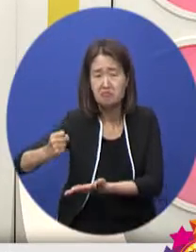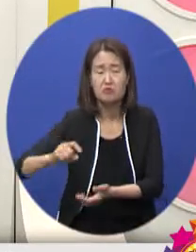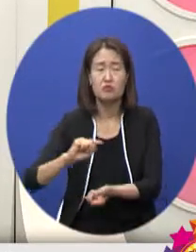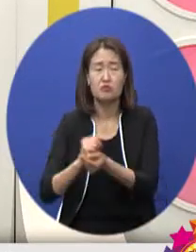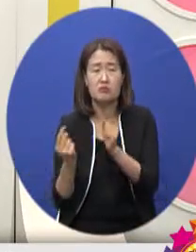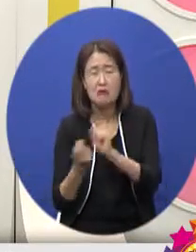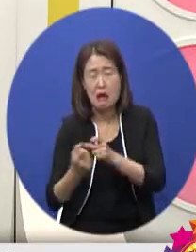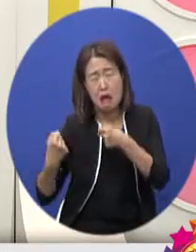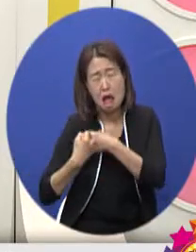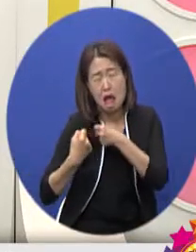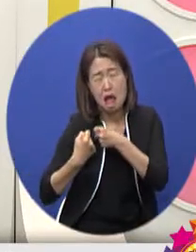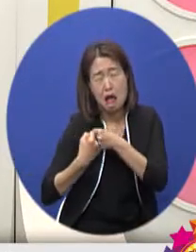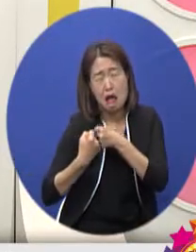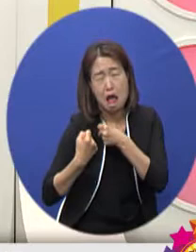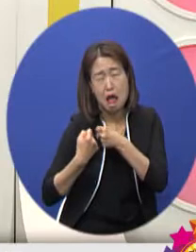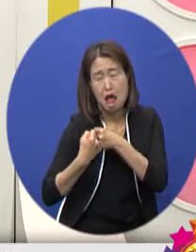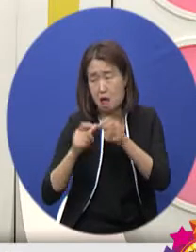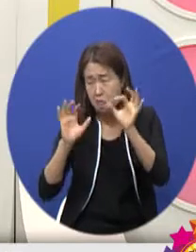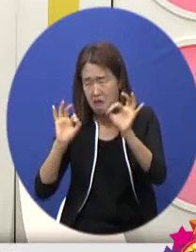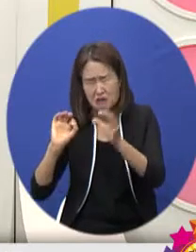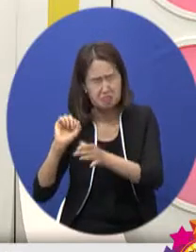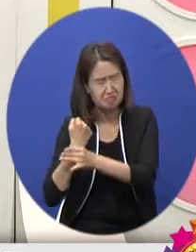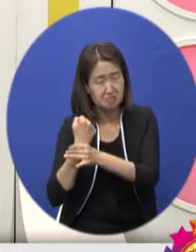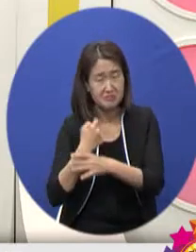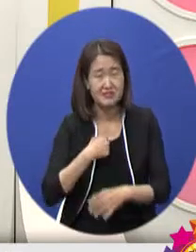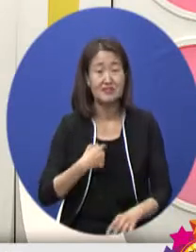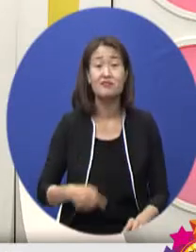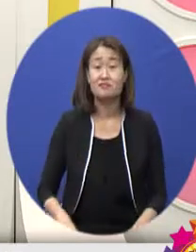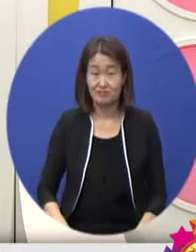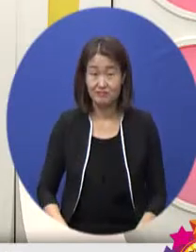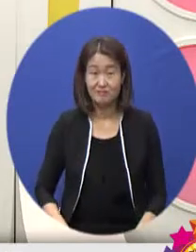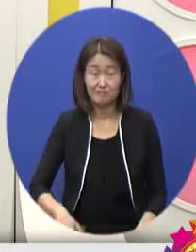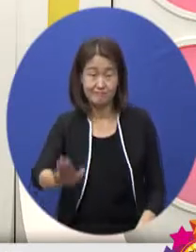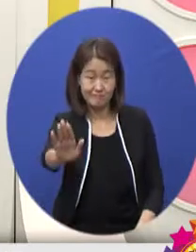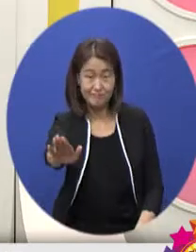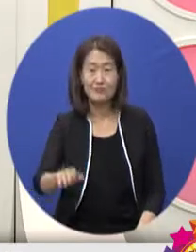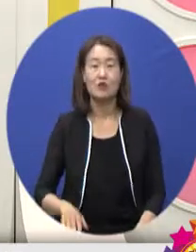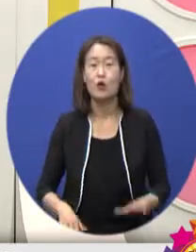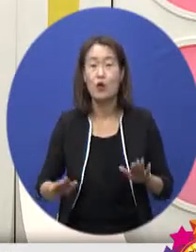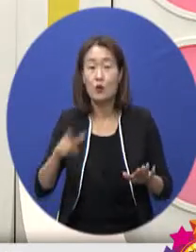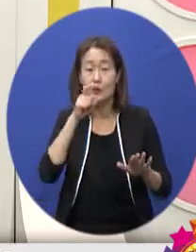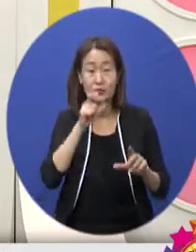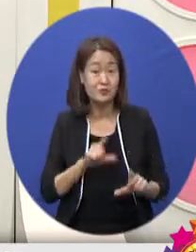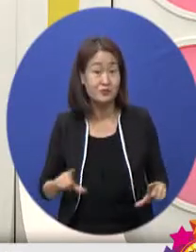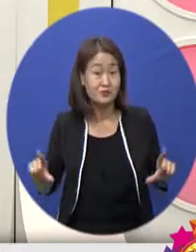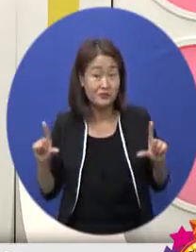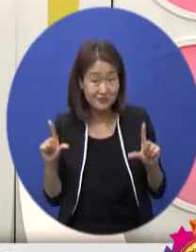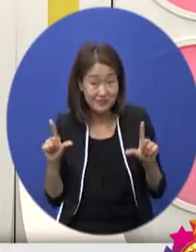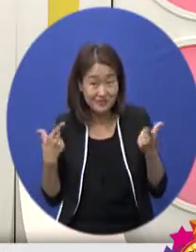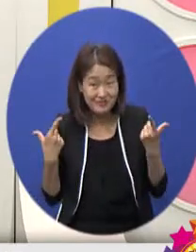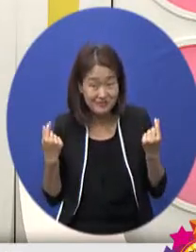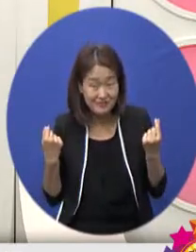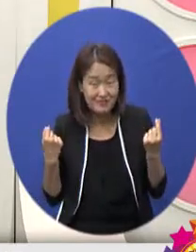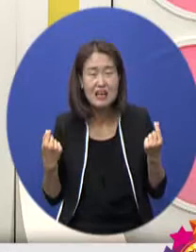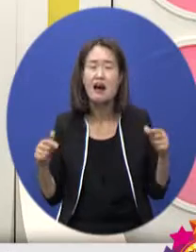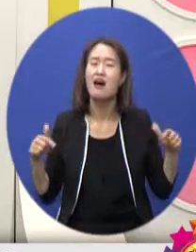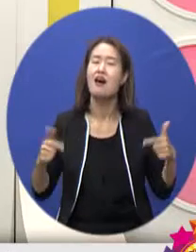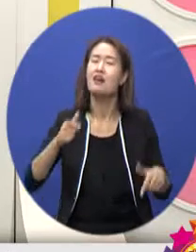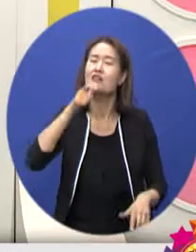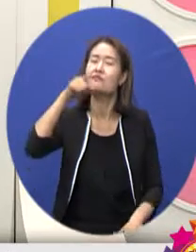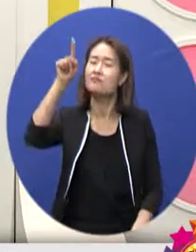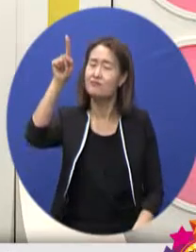때문에 그죠? 싸우는 너무 경우 많잖아요. 보기 안 좋더라고요. 진짜. 네, 시정 씨. 네. 오늘 수요일 맞죠? 그렇죠. 네.